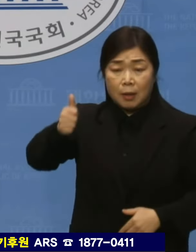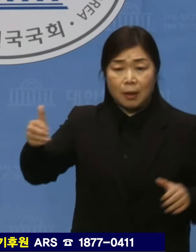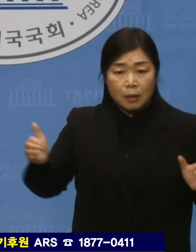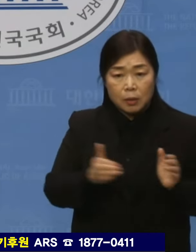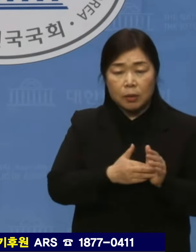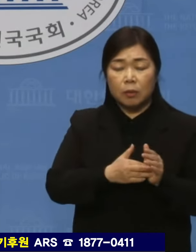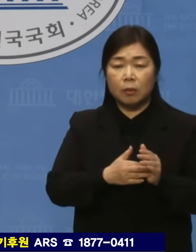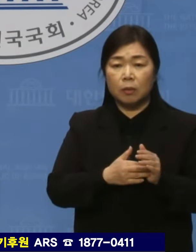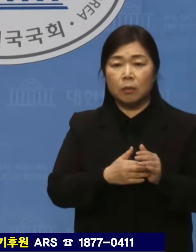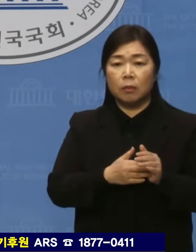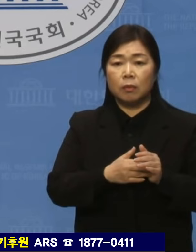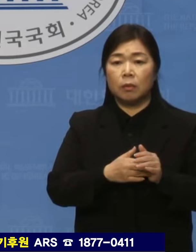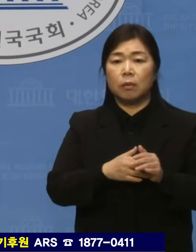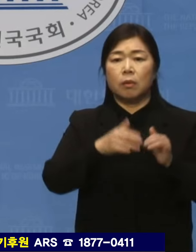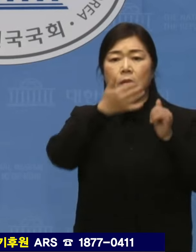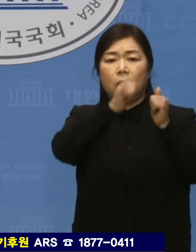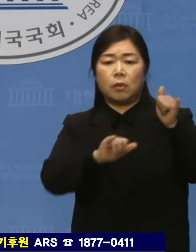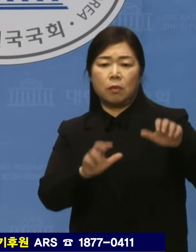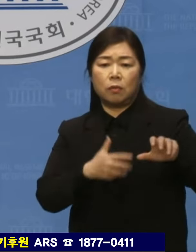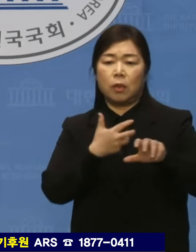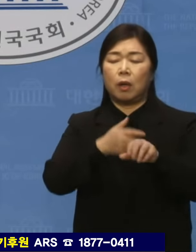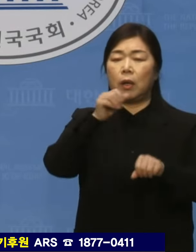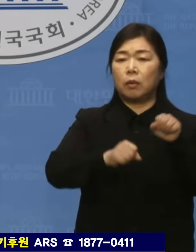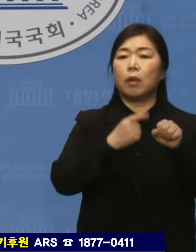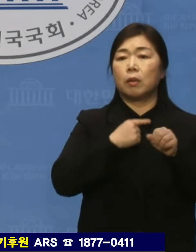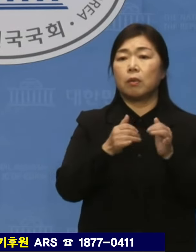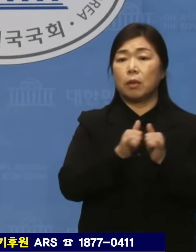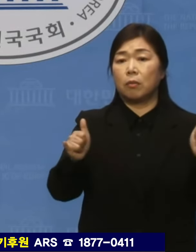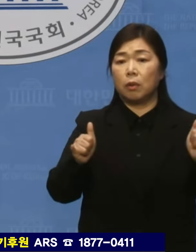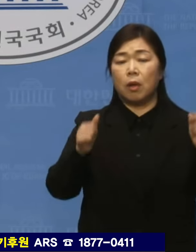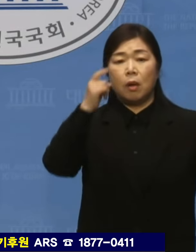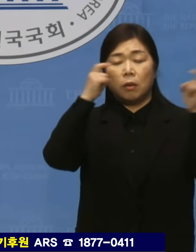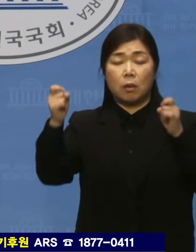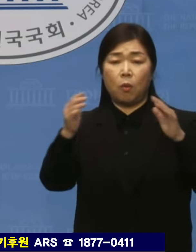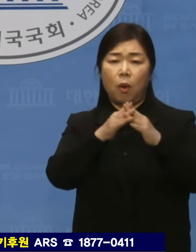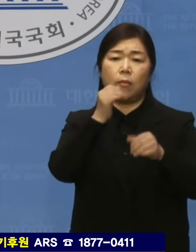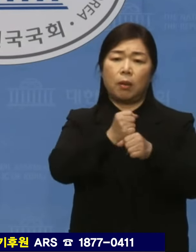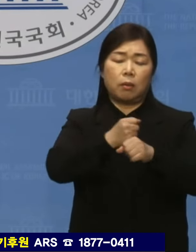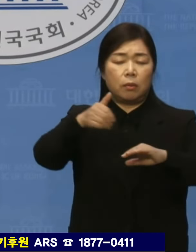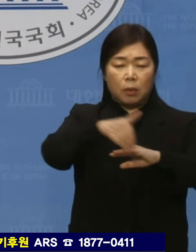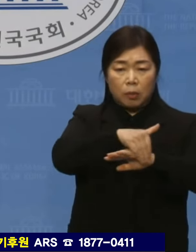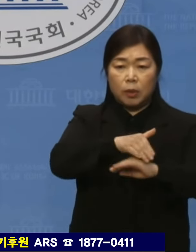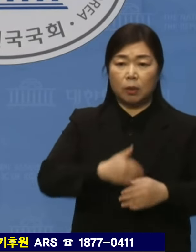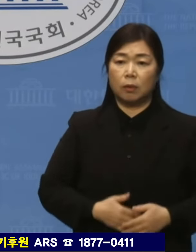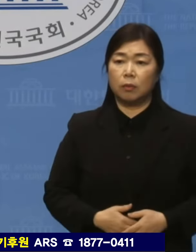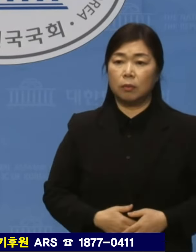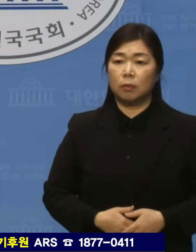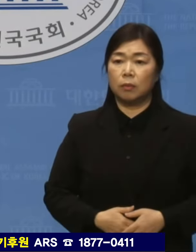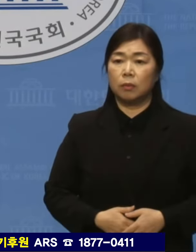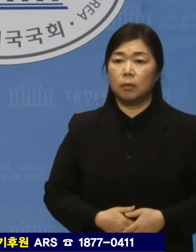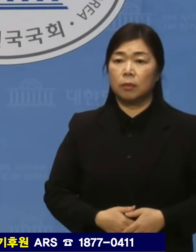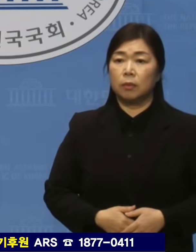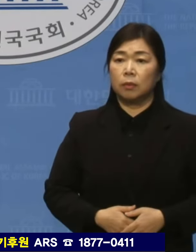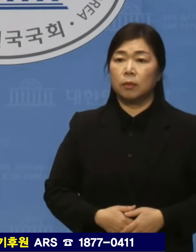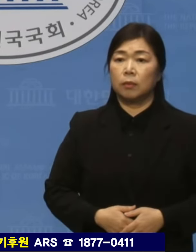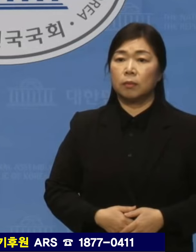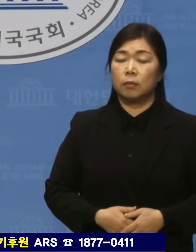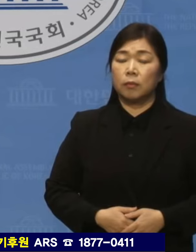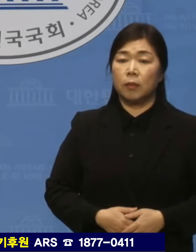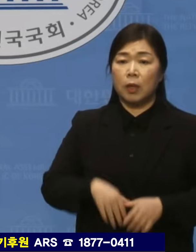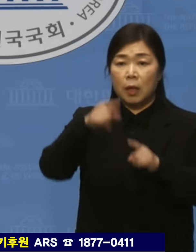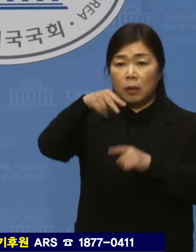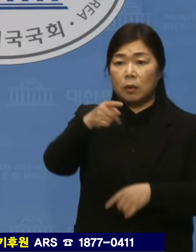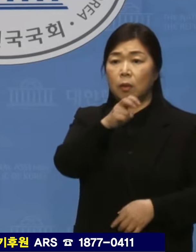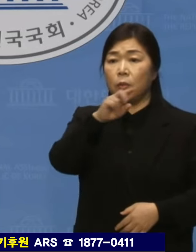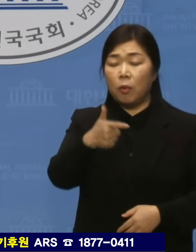공간을 그 교두보로 삼으려 하고 있습니다. 오세훈 시장이 송현광장에 이승만 기념관을